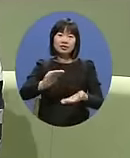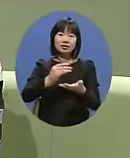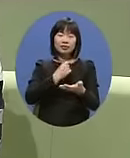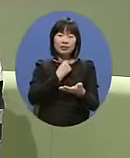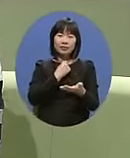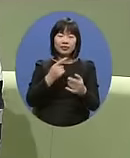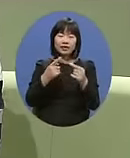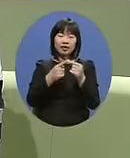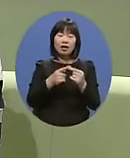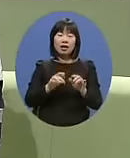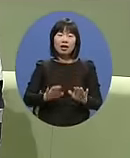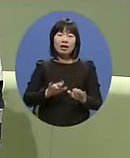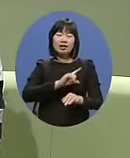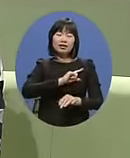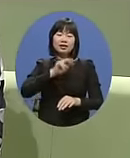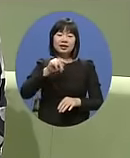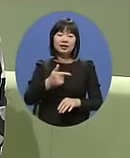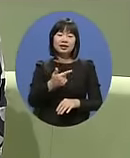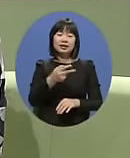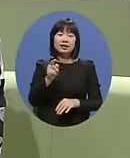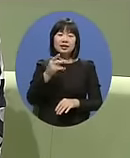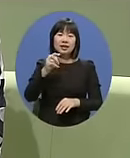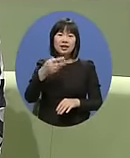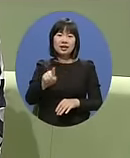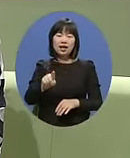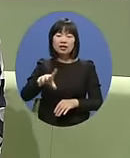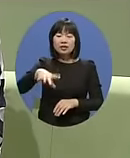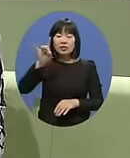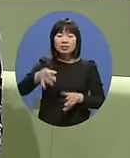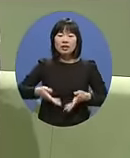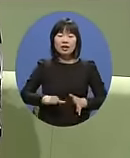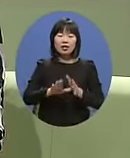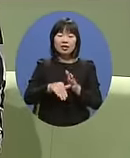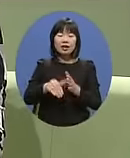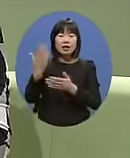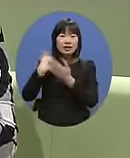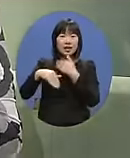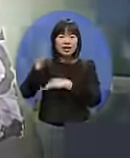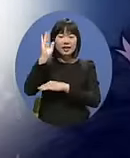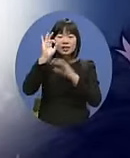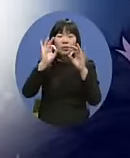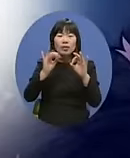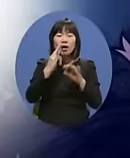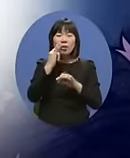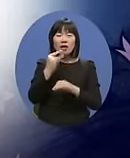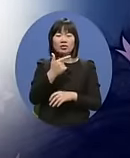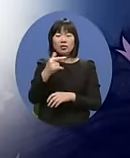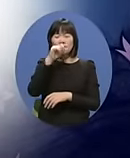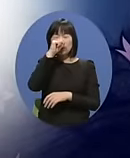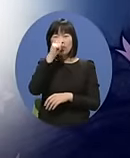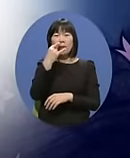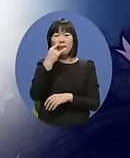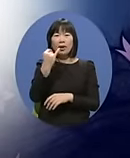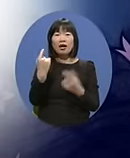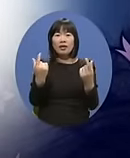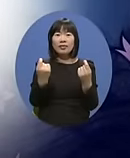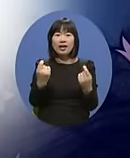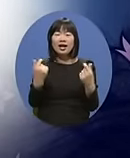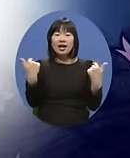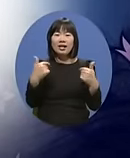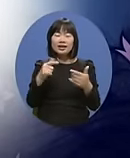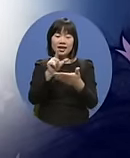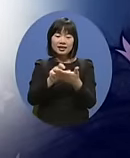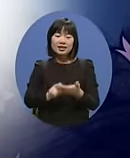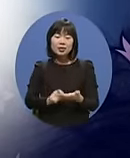번째로 우리가 신데렐라는 처음에 태어났을 때 옛 이야기를 보면 엄마가 너무너무 좋은 엄마였다라고 항상 기록이